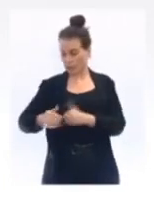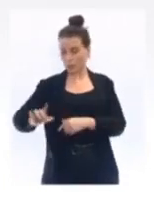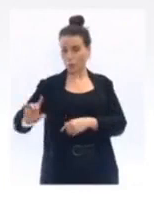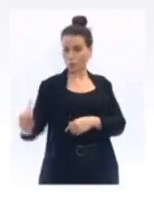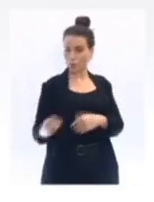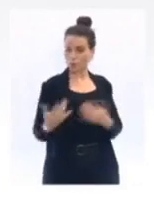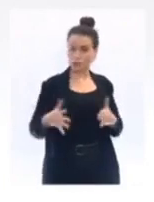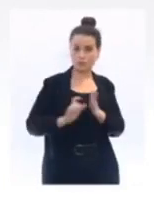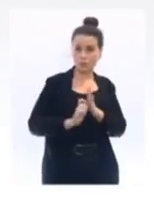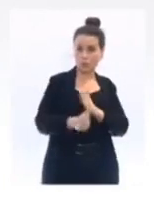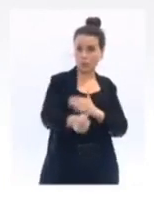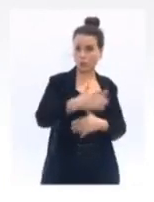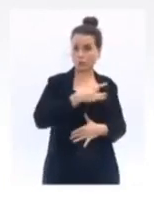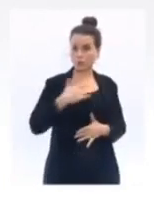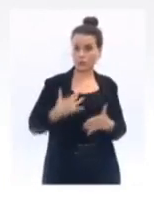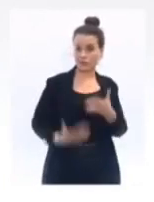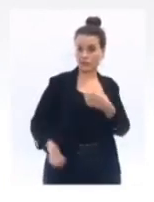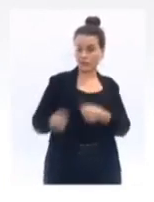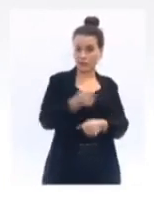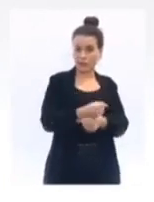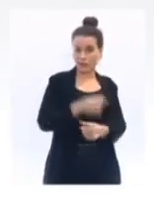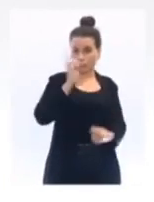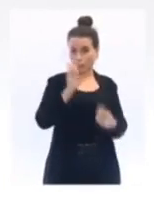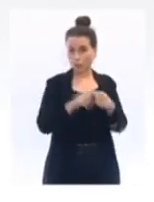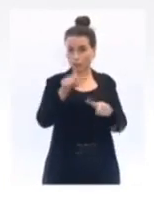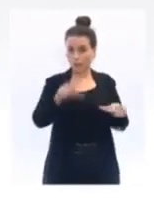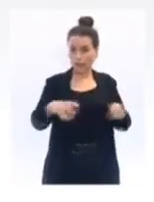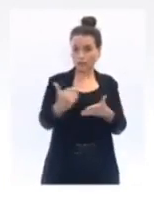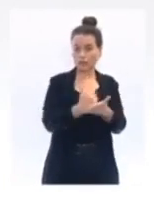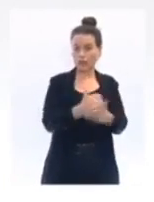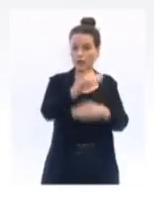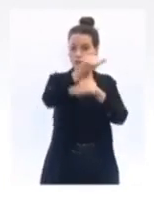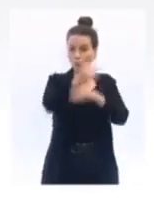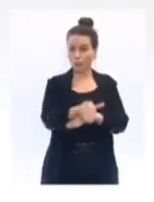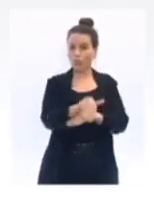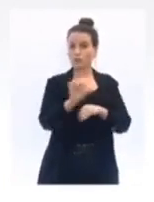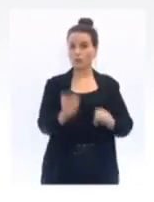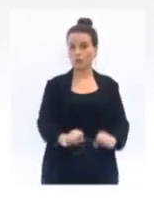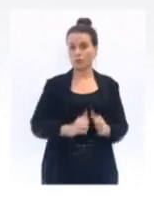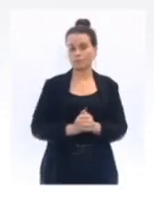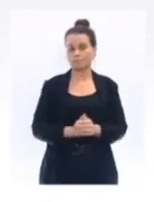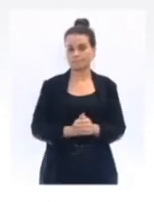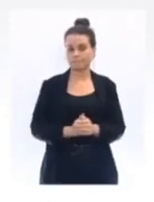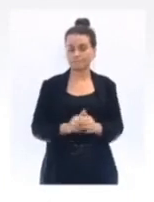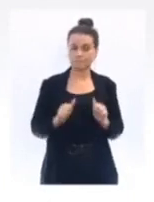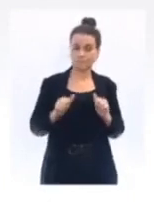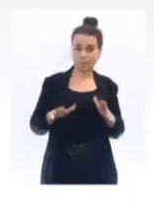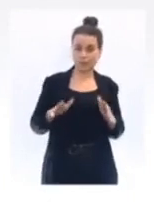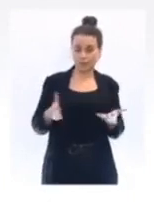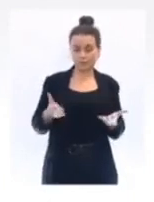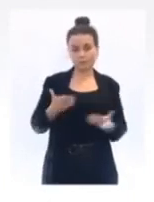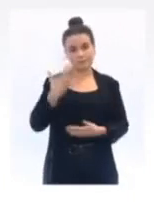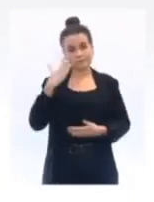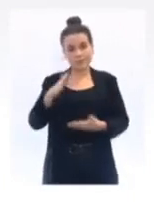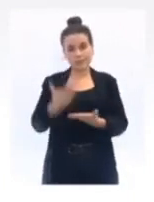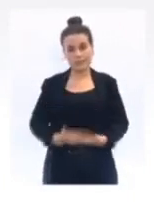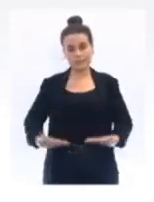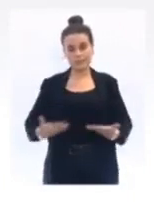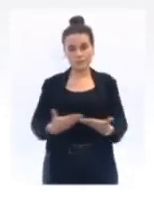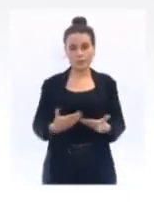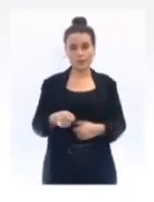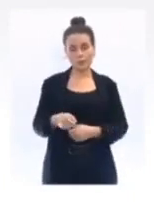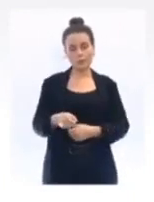les déplacements. Cela signifie que dans toutes les entreprises, les travailleurs, que ce soit des salariés comme